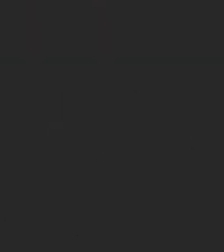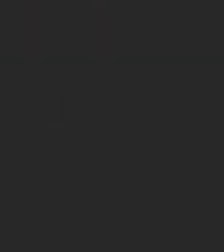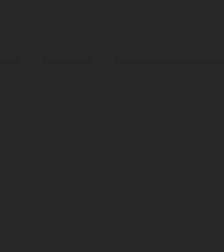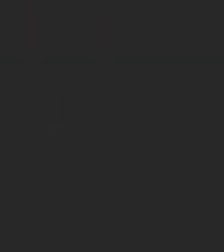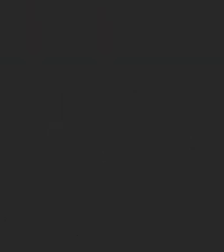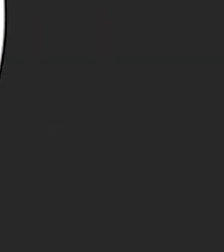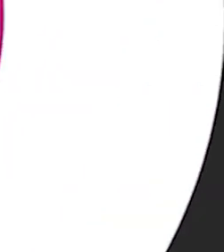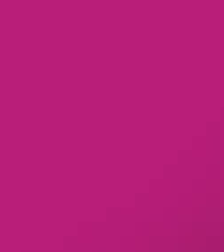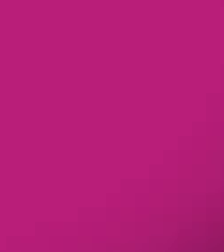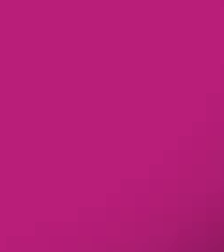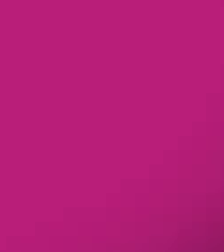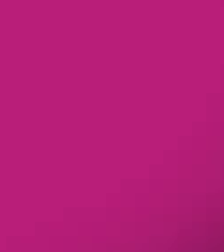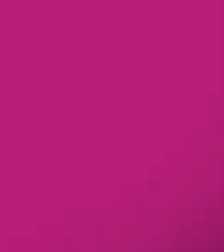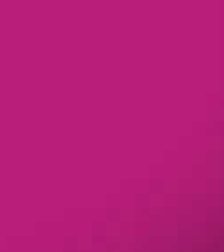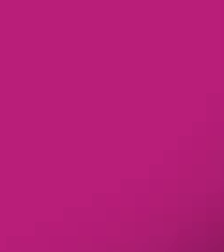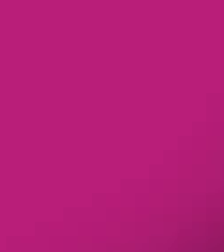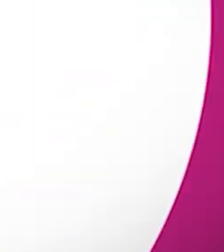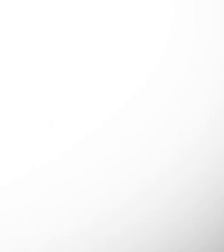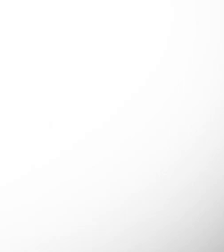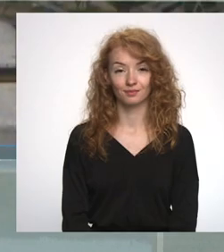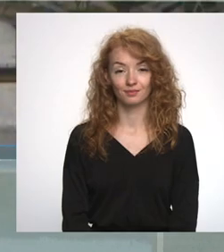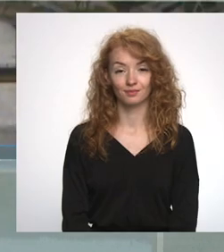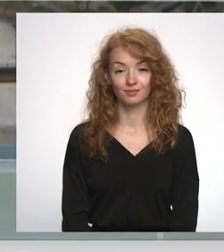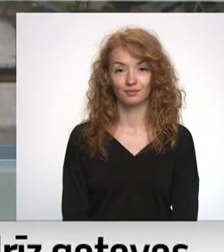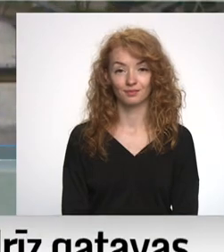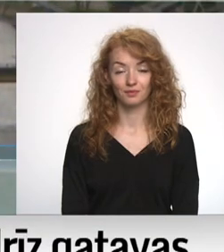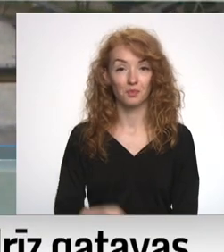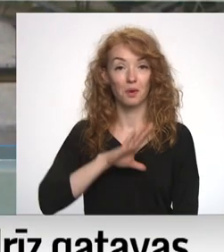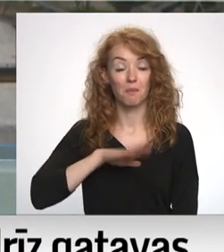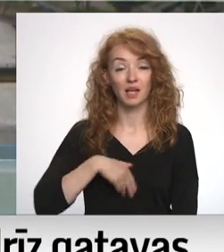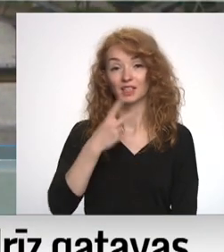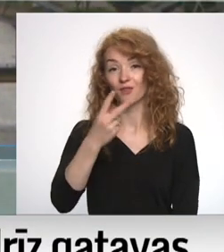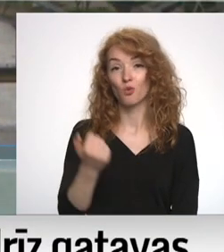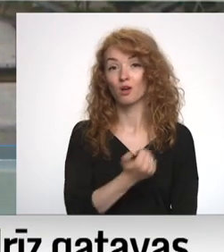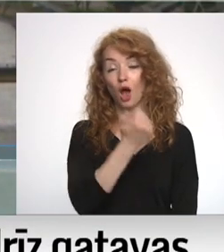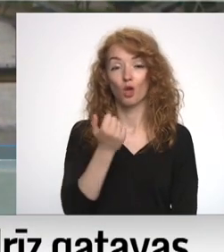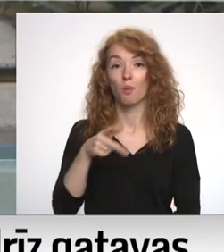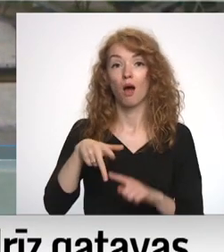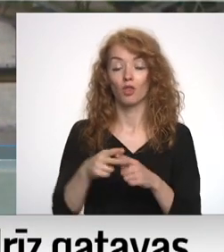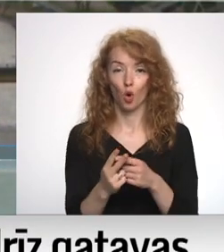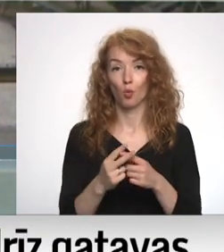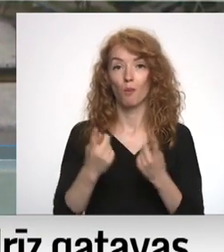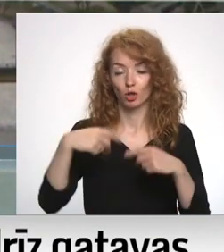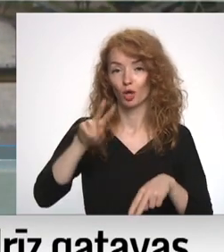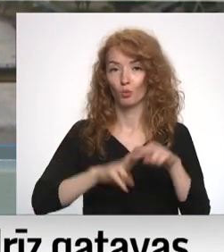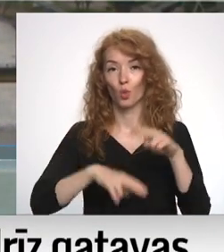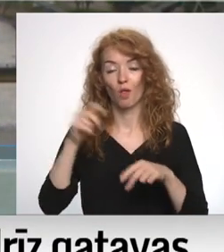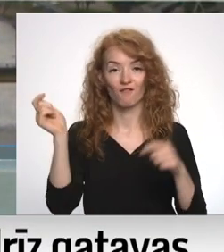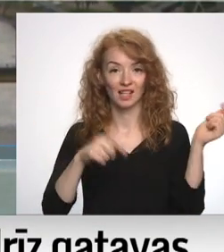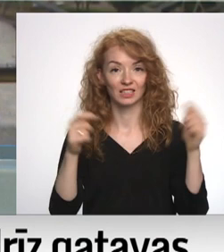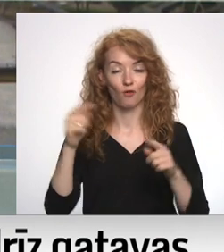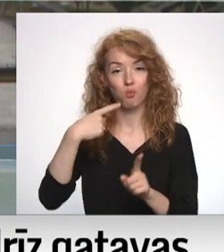Re, viss ēters ir te! Pēc divu gadu pārtraukuma tiek būvētas